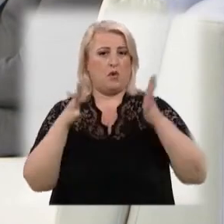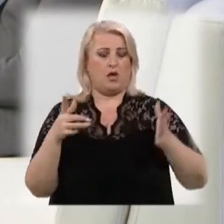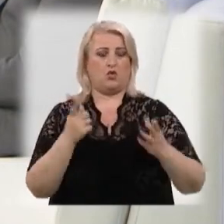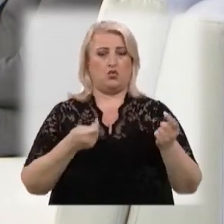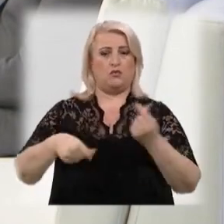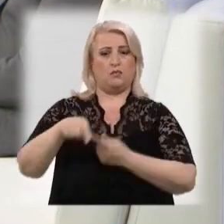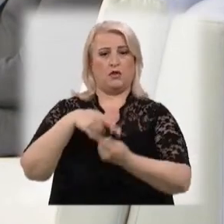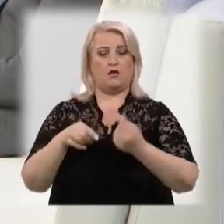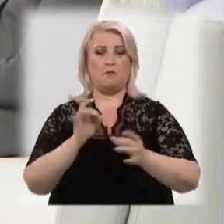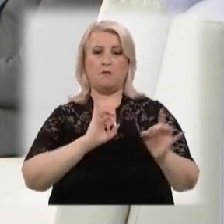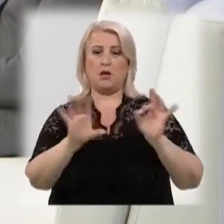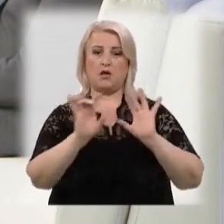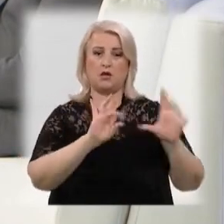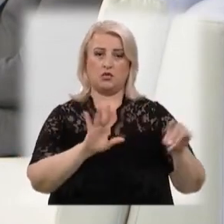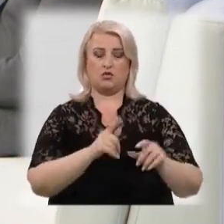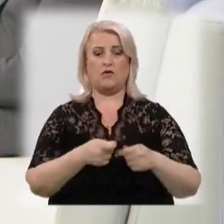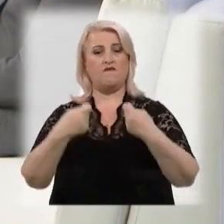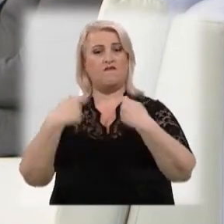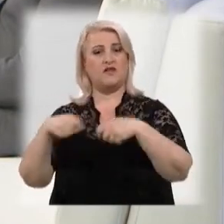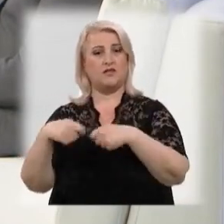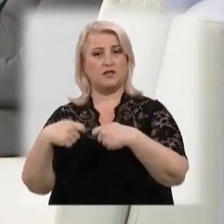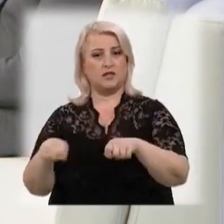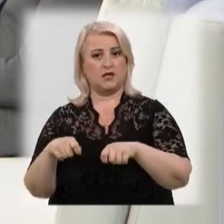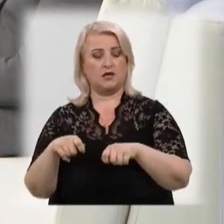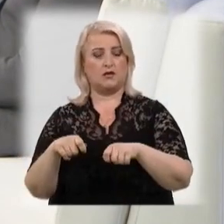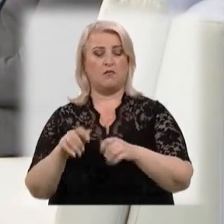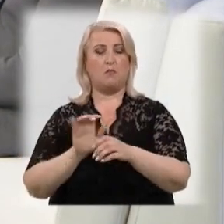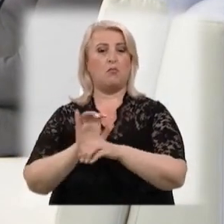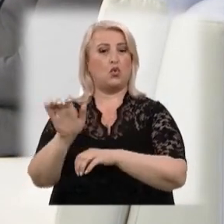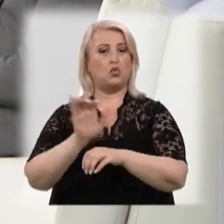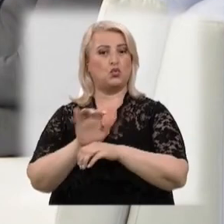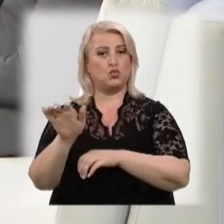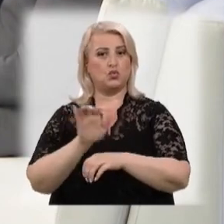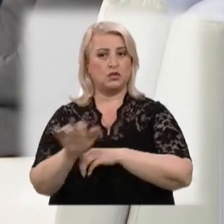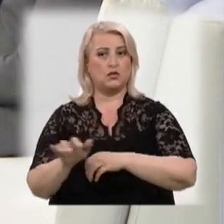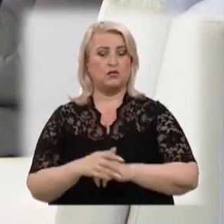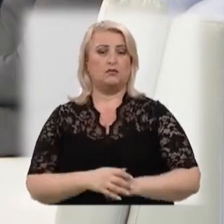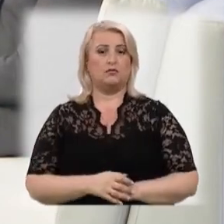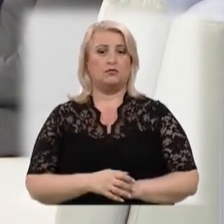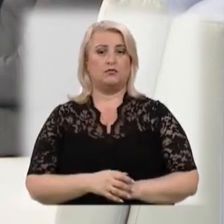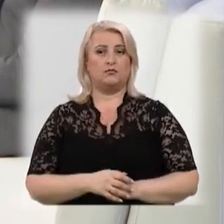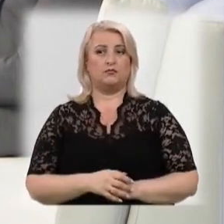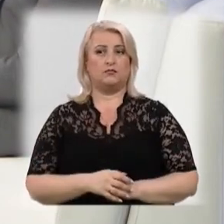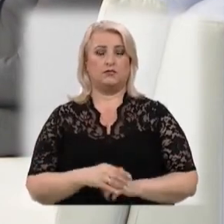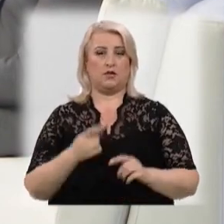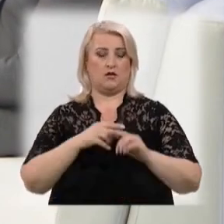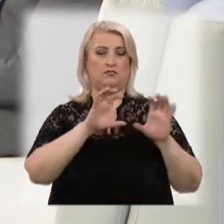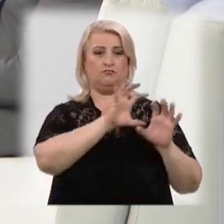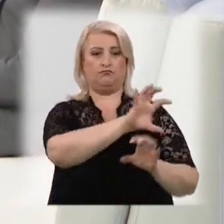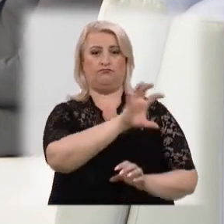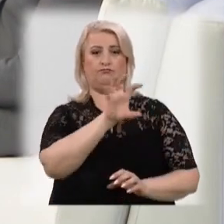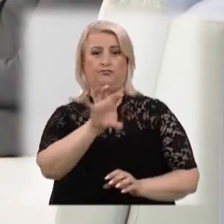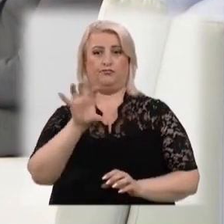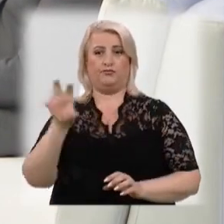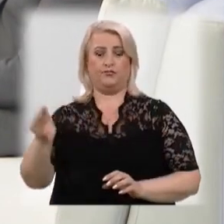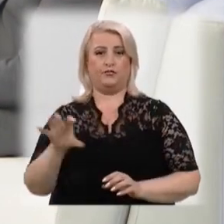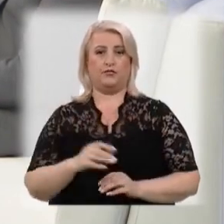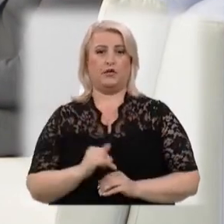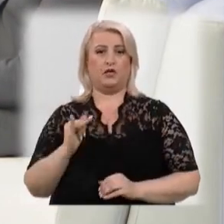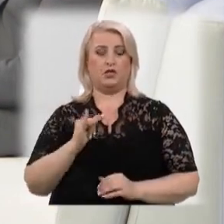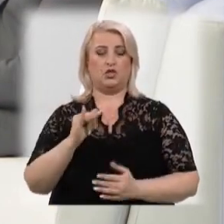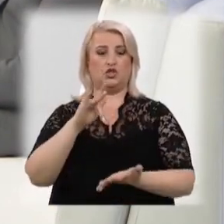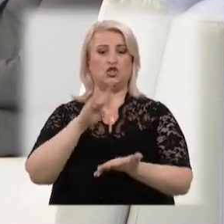marketing vanzari producere așa este pe verticală orizontală aceasta și